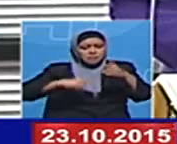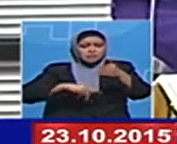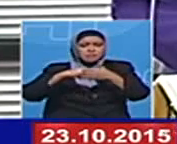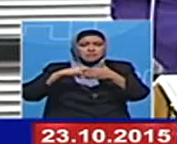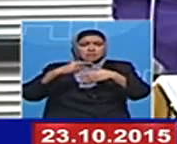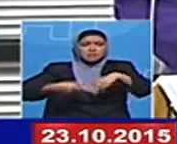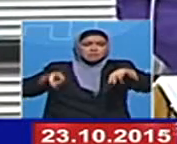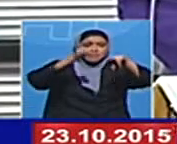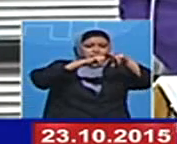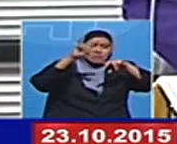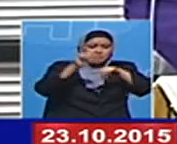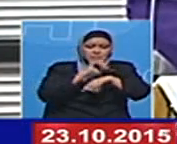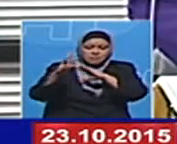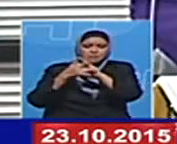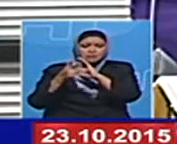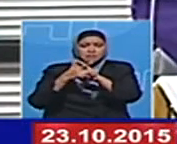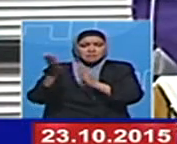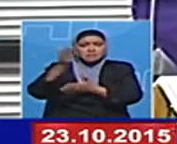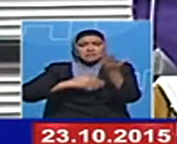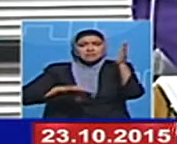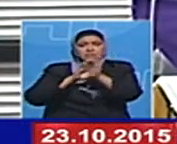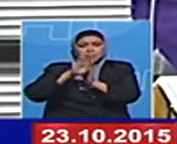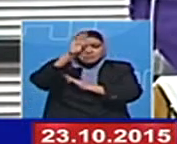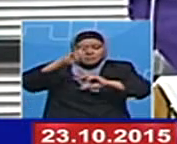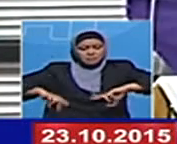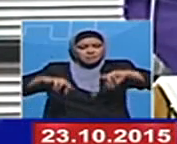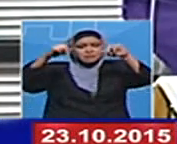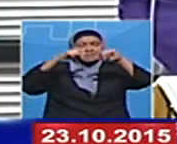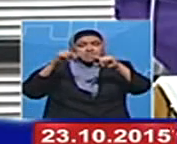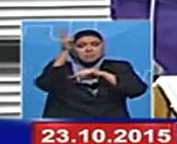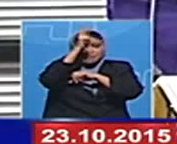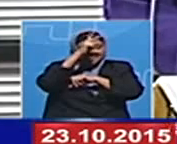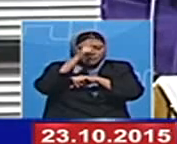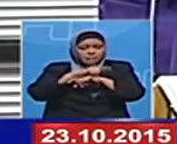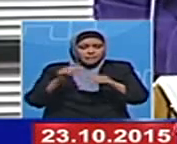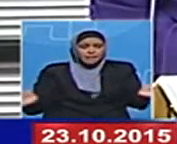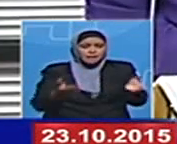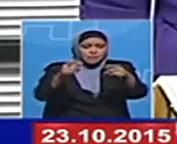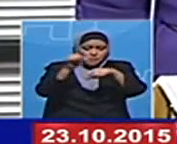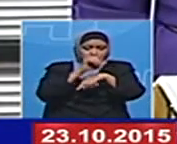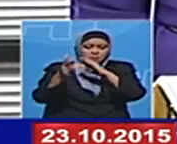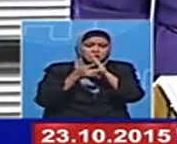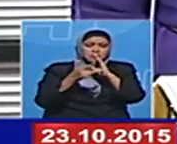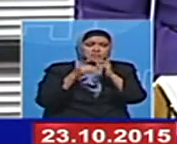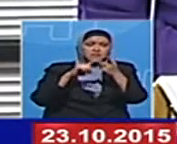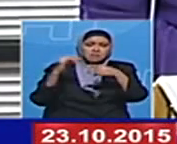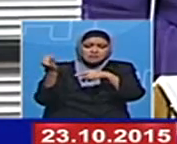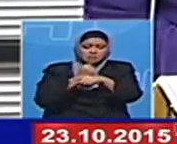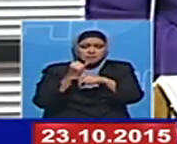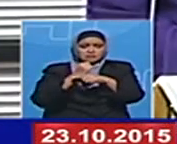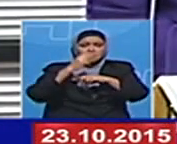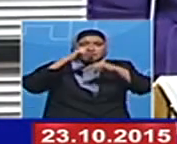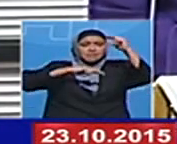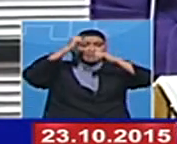dalam sektor pembinaan kerajaan akan menggalakkan lagi penggunaan teknologi industrialized building system